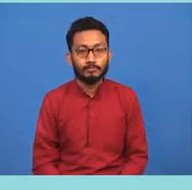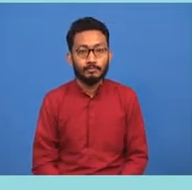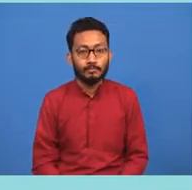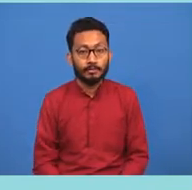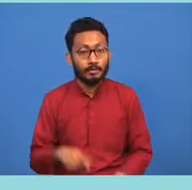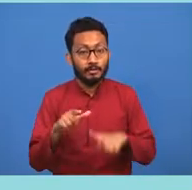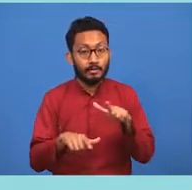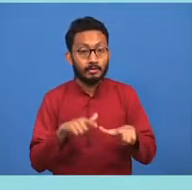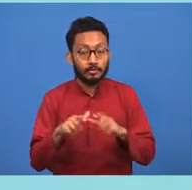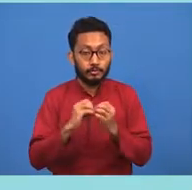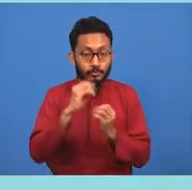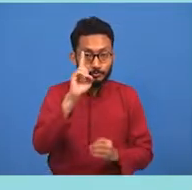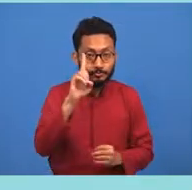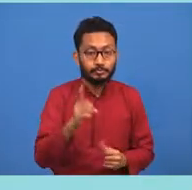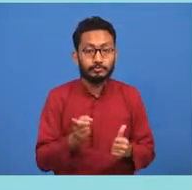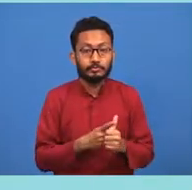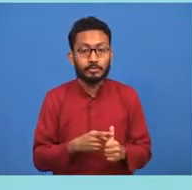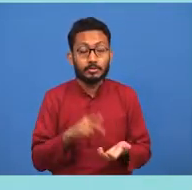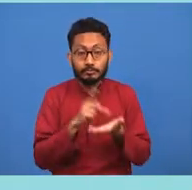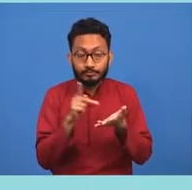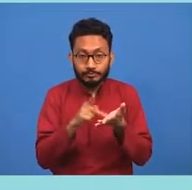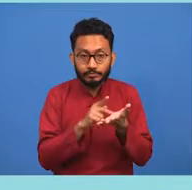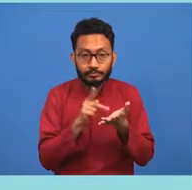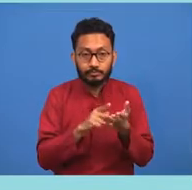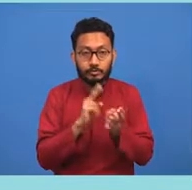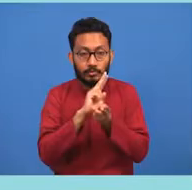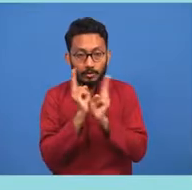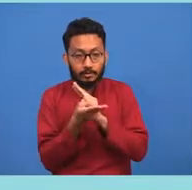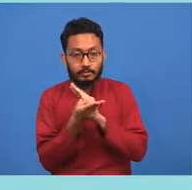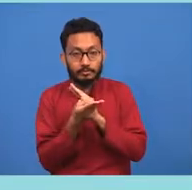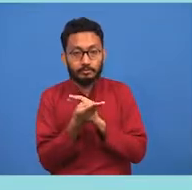Langkah 1. Menghitung perubahan tenaga.